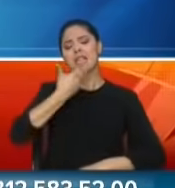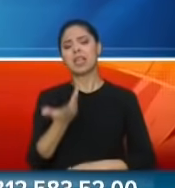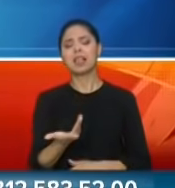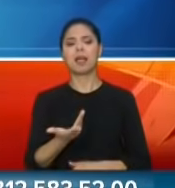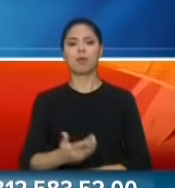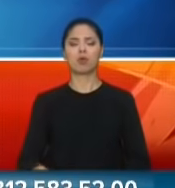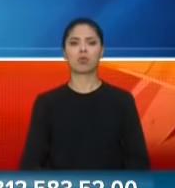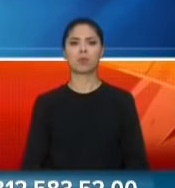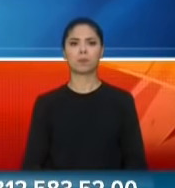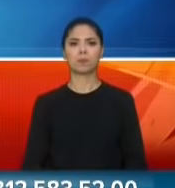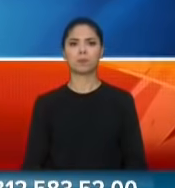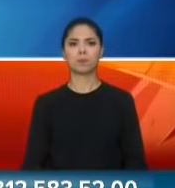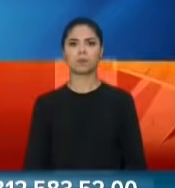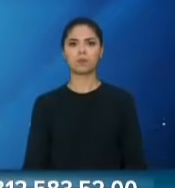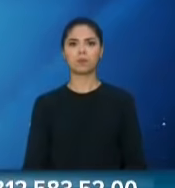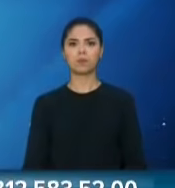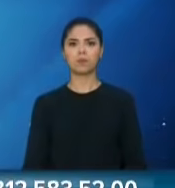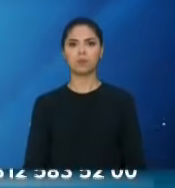istemiyoruz.